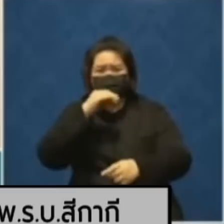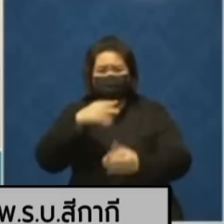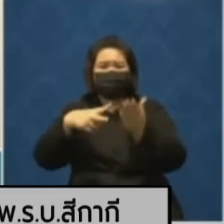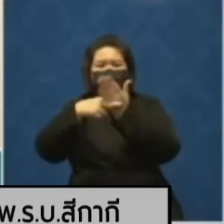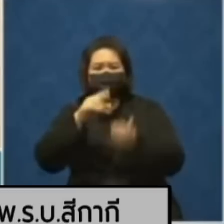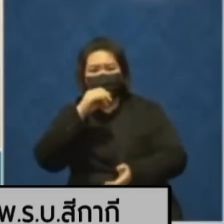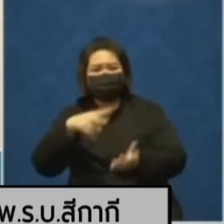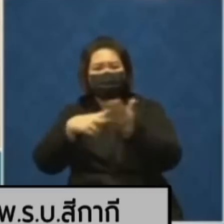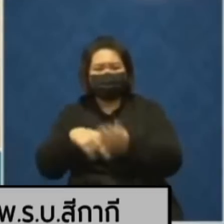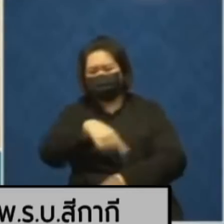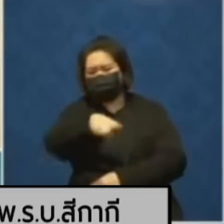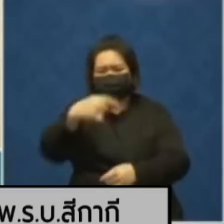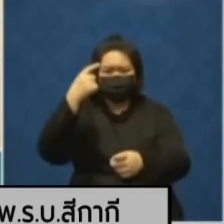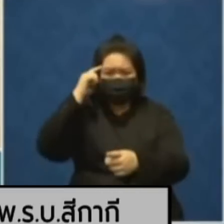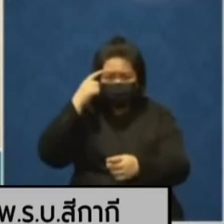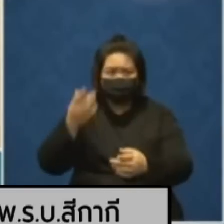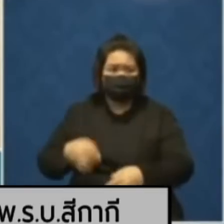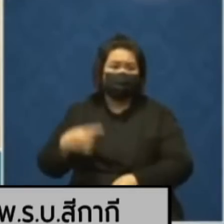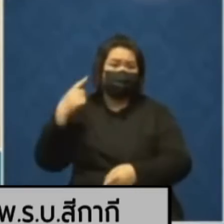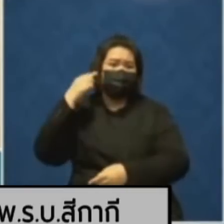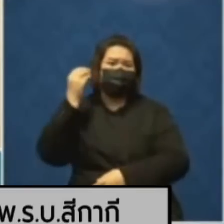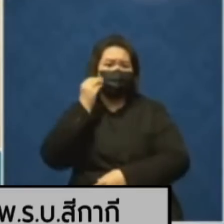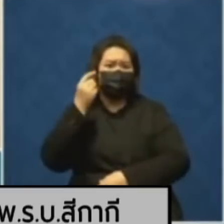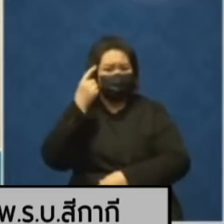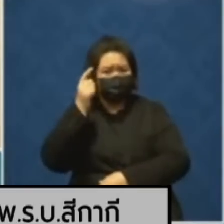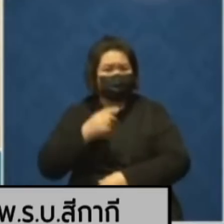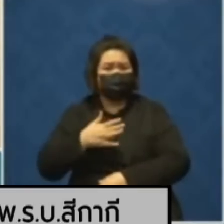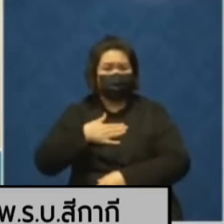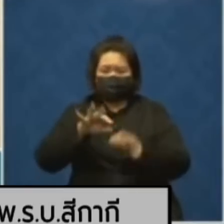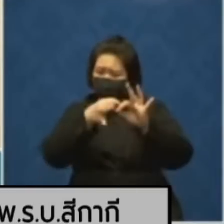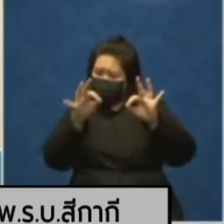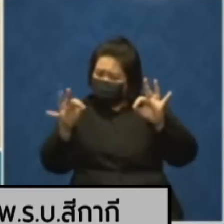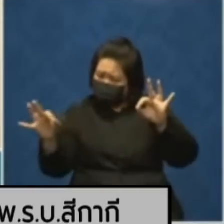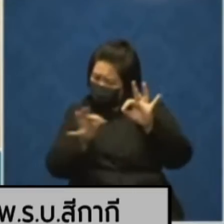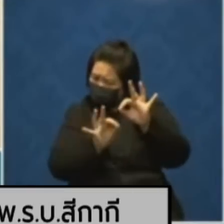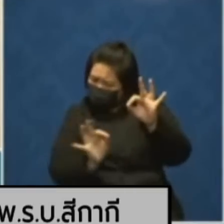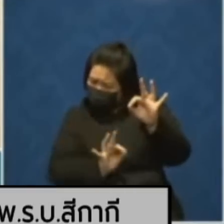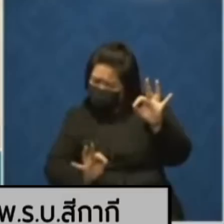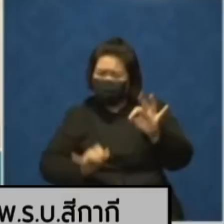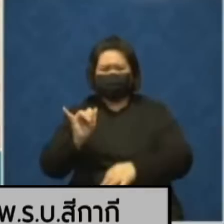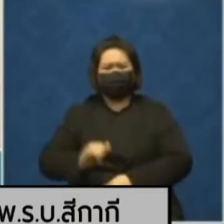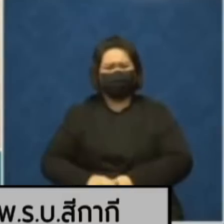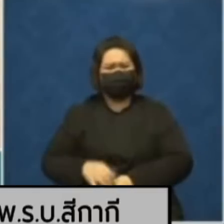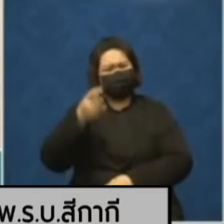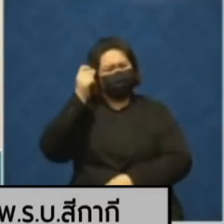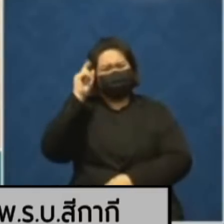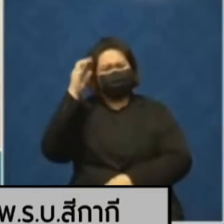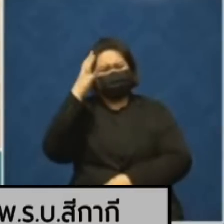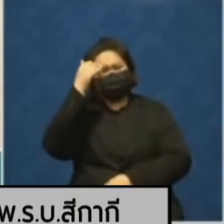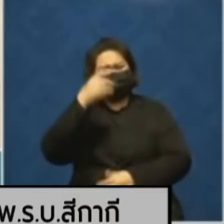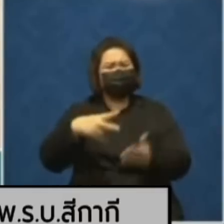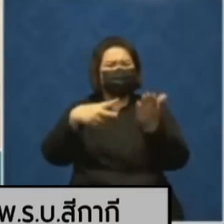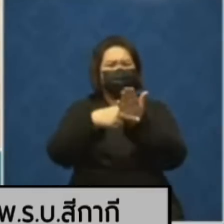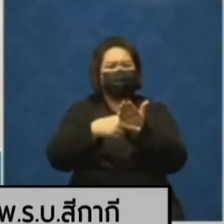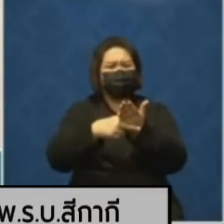เรองครับ ไม่รู้ครับ คนฟงทางบ้านเขาไม่รู้ ผมยัไมได้เข้าตรงเือหาเลยครั-ไมเข้ใจวท่านประทานจะตัดทำ